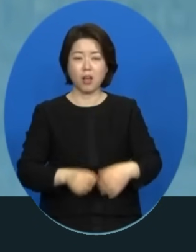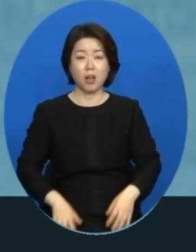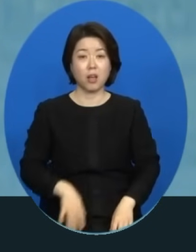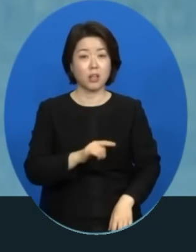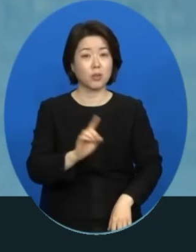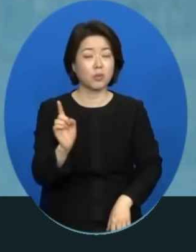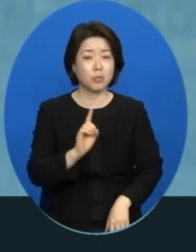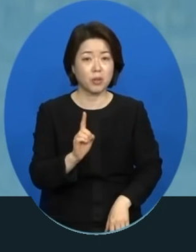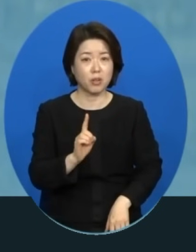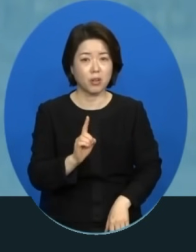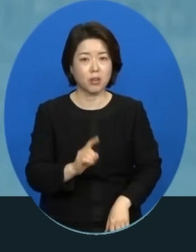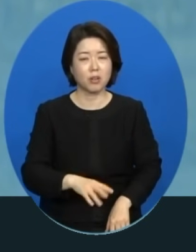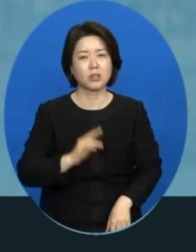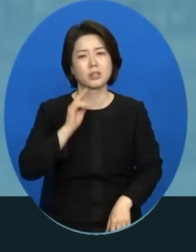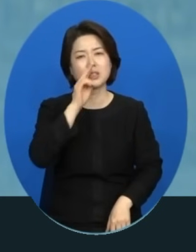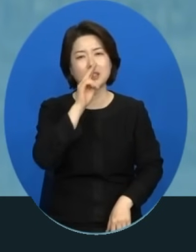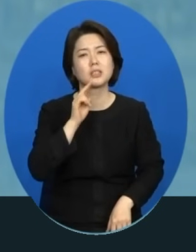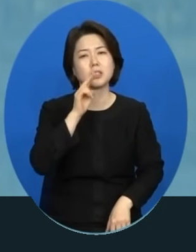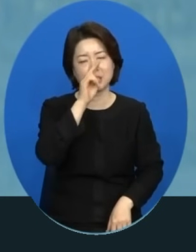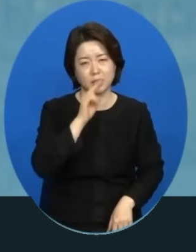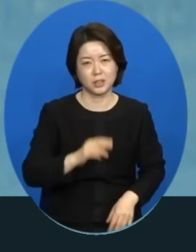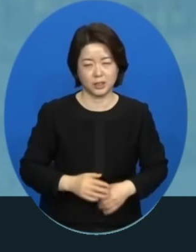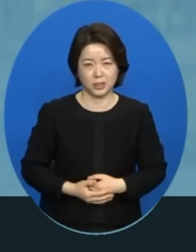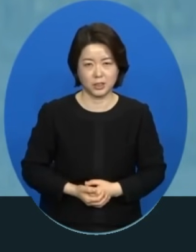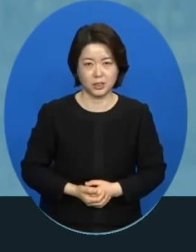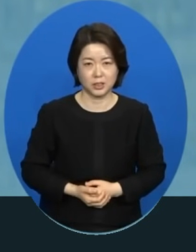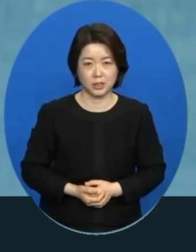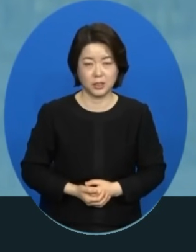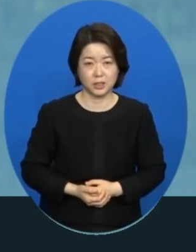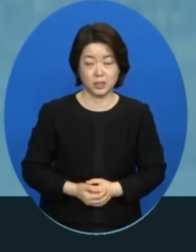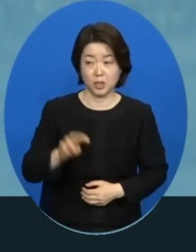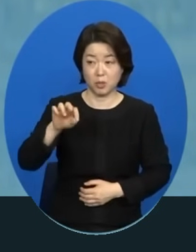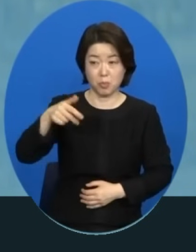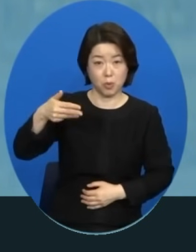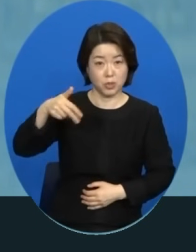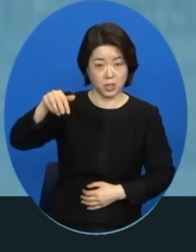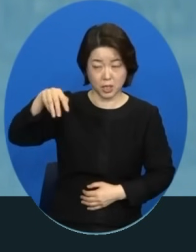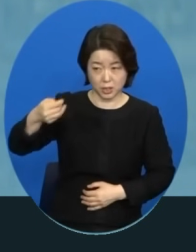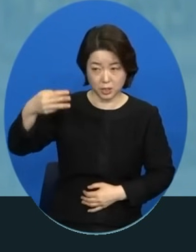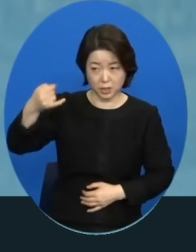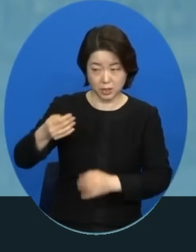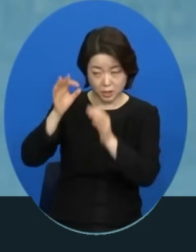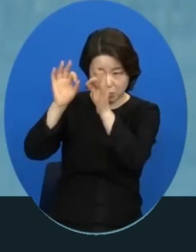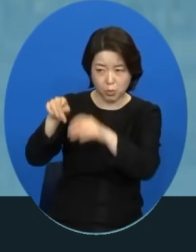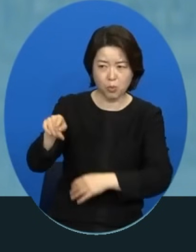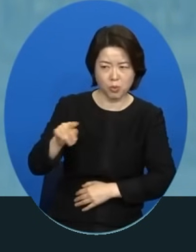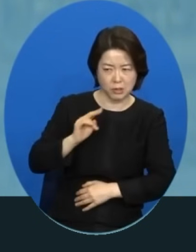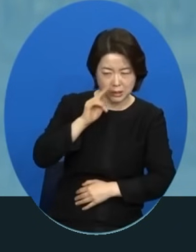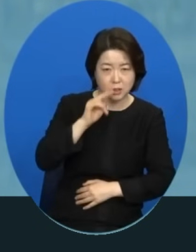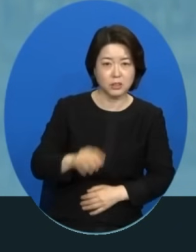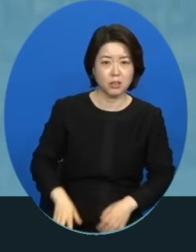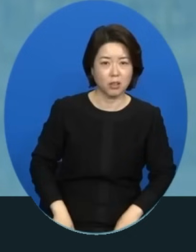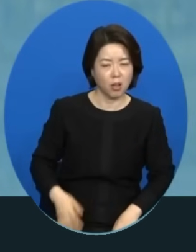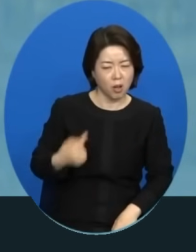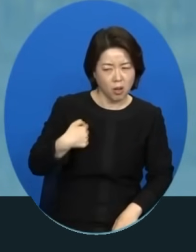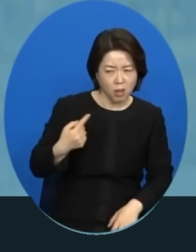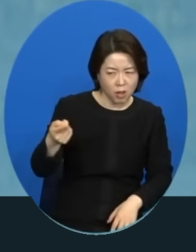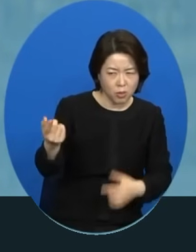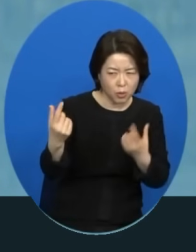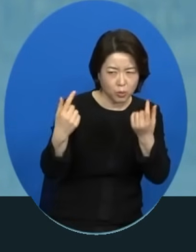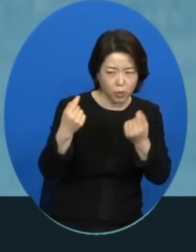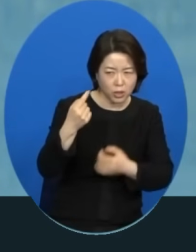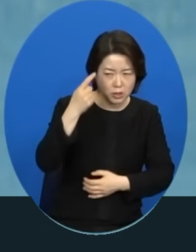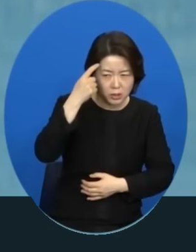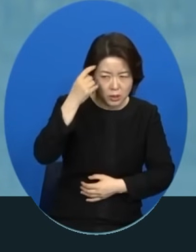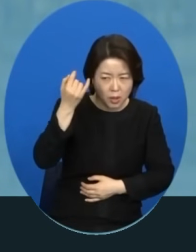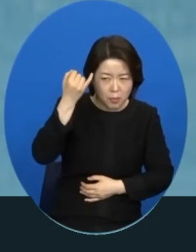뭐예요? 시기입니다. 시기예요. 그러면서 왜 나에게는 이런 악상이 떠오르지 않느냐? 왜